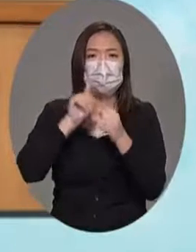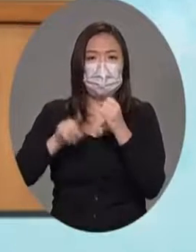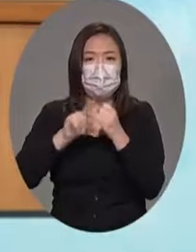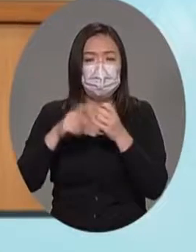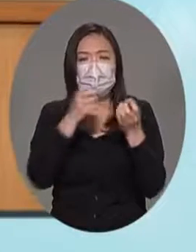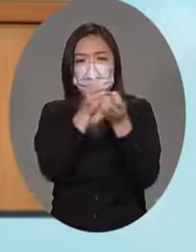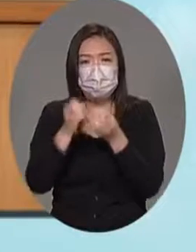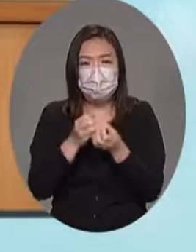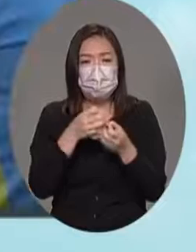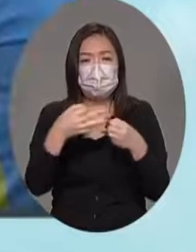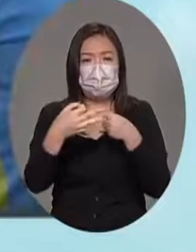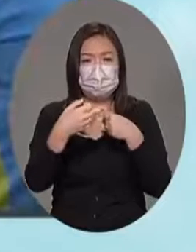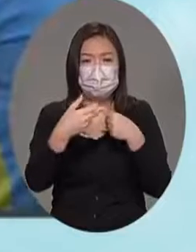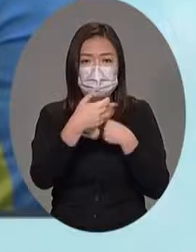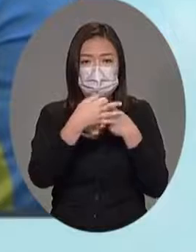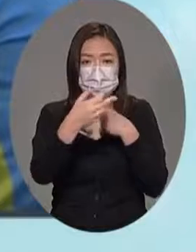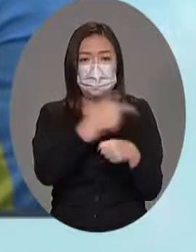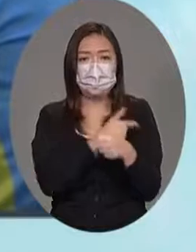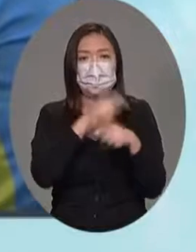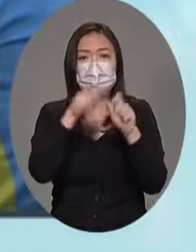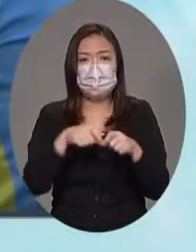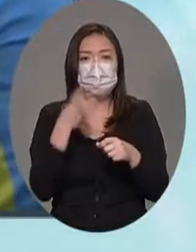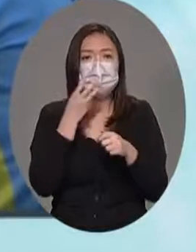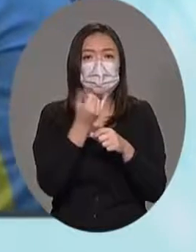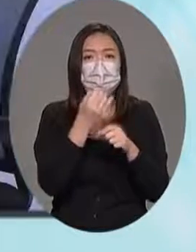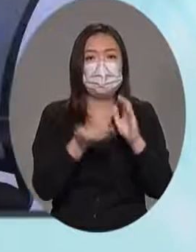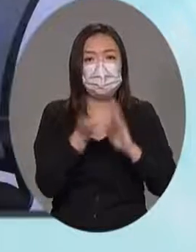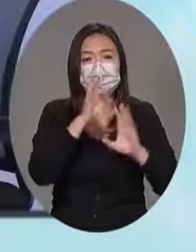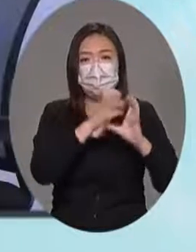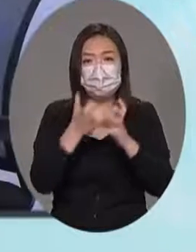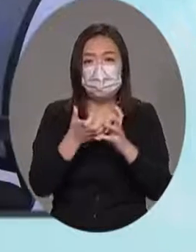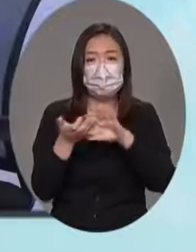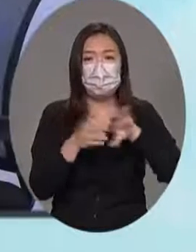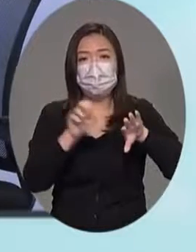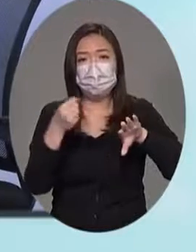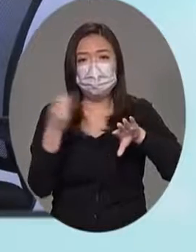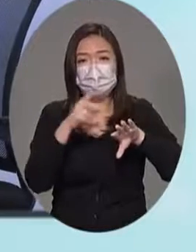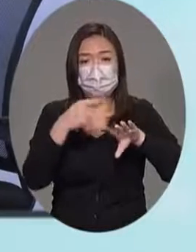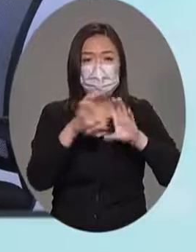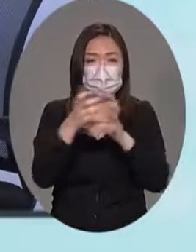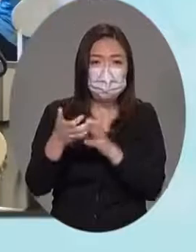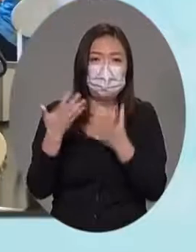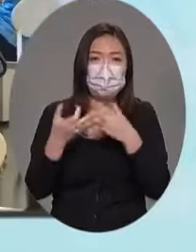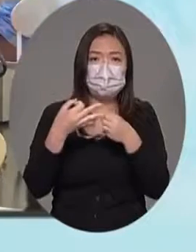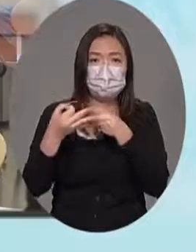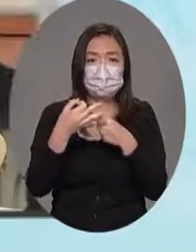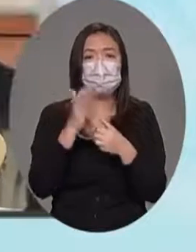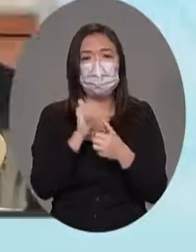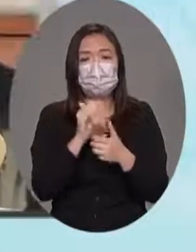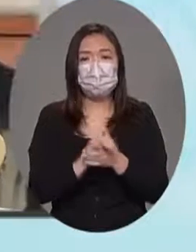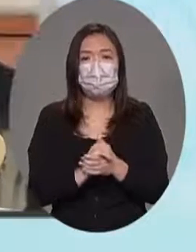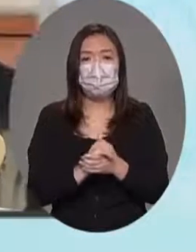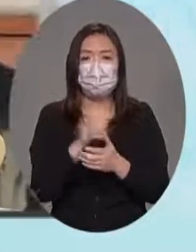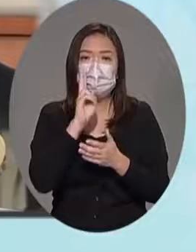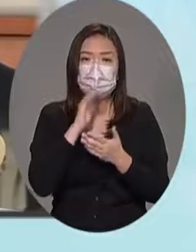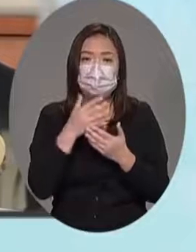讨论打第三针的问题。他話：除了60歲以上人士，還有一些群組值得打第三針。 即係我哋嘅前線